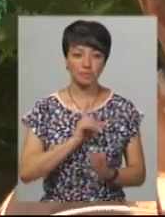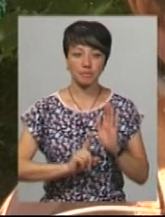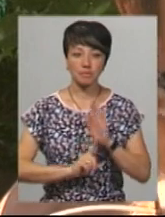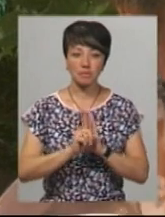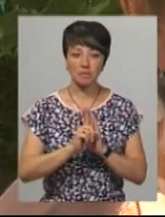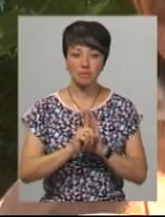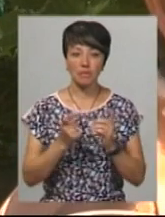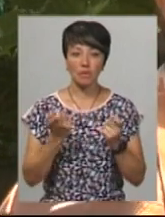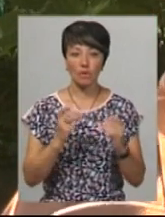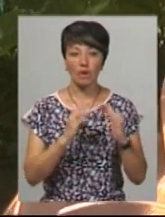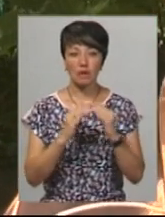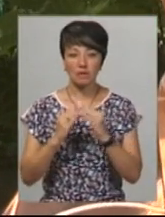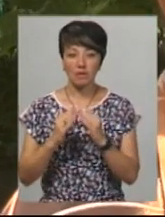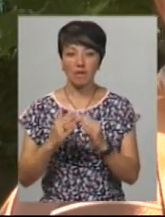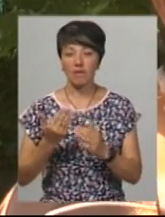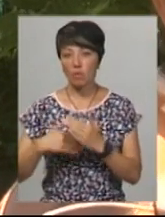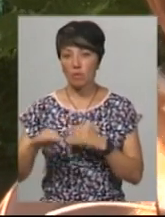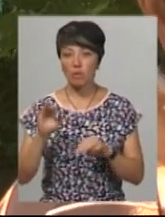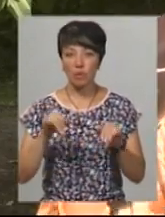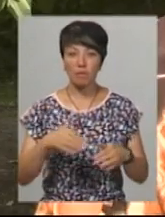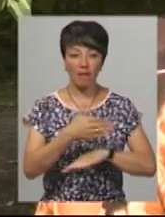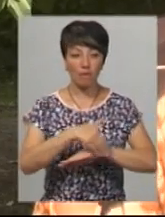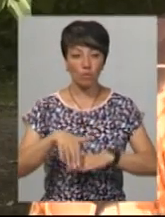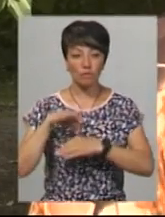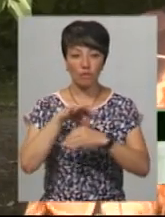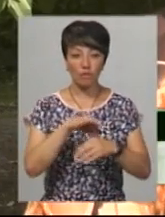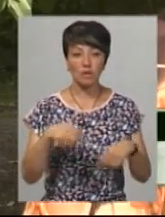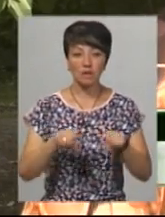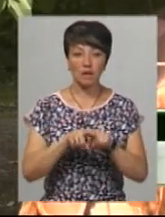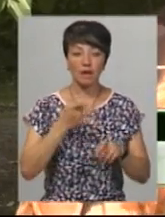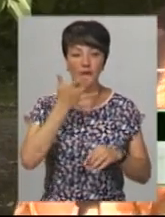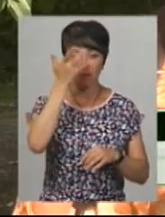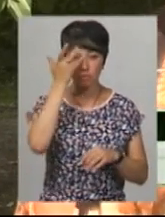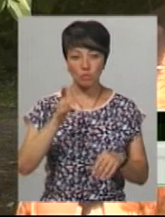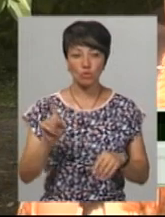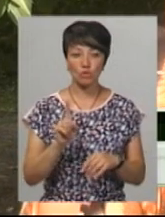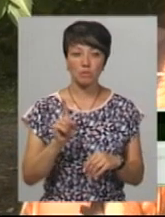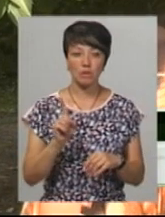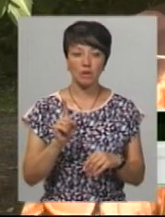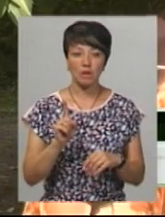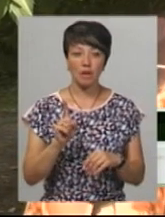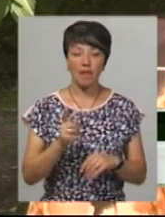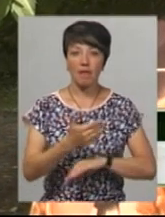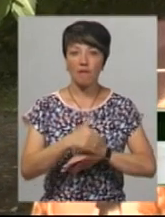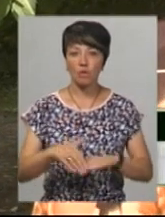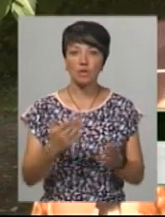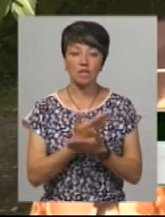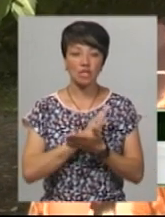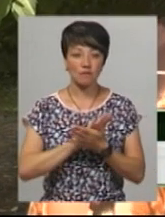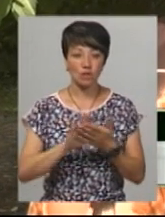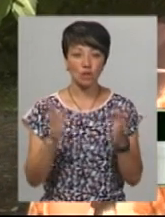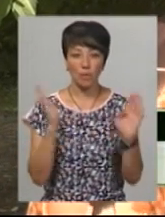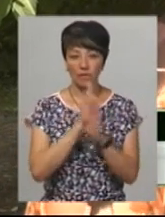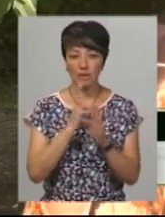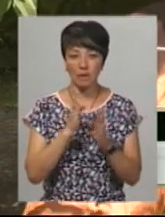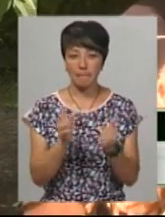там трошечки ще з хати виходила, а потім виводила вона її на вулицю, щоб вона так як літом, щоб вона вийшла на вулицю на свіжий воздух. Під